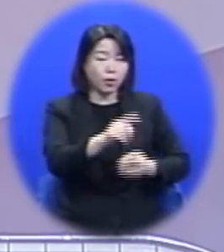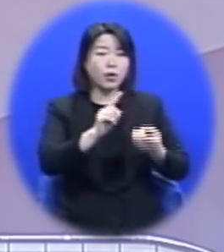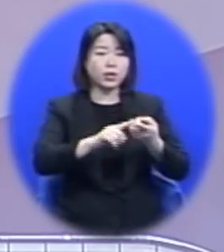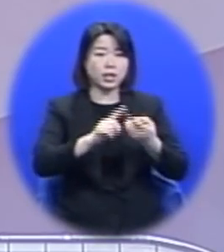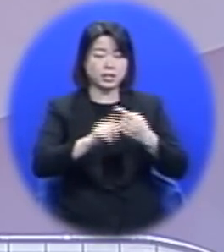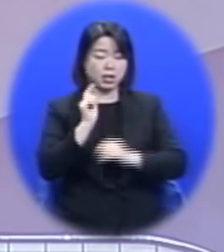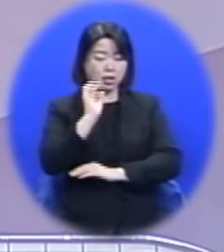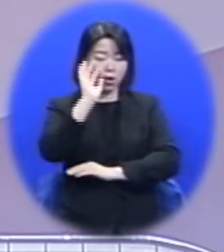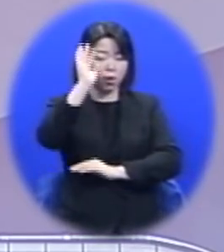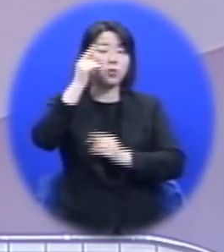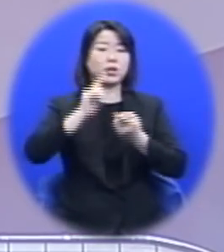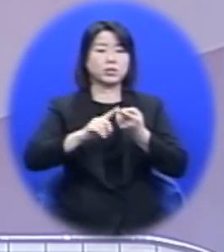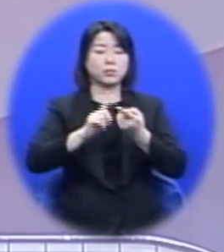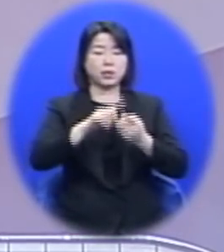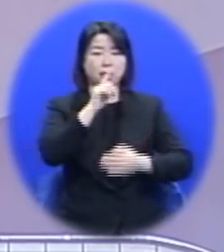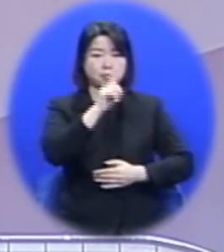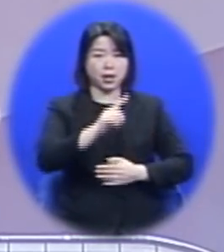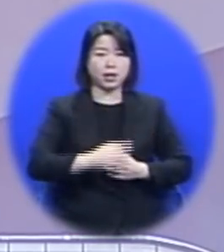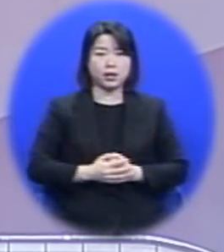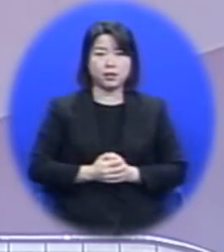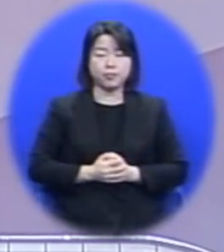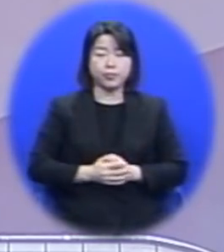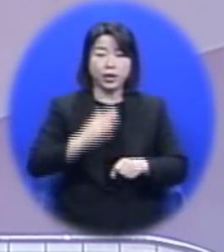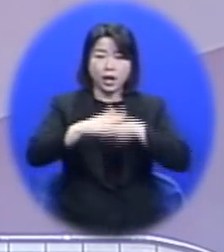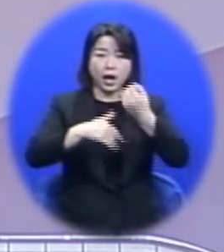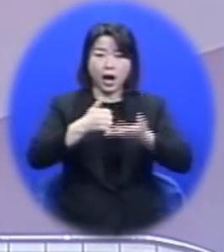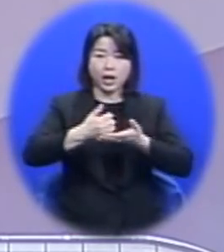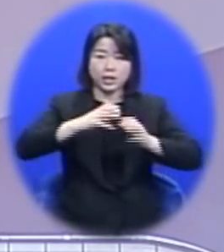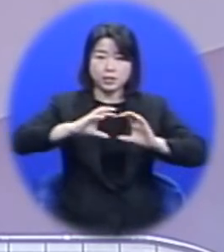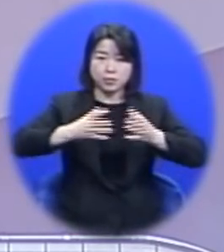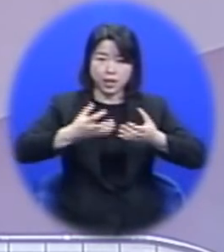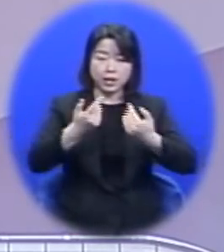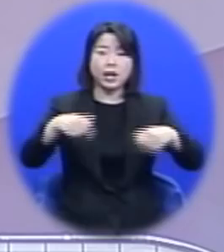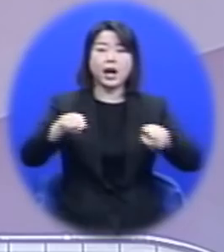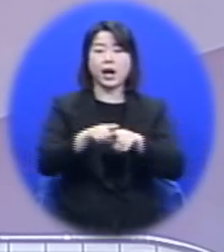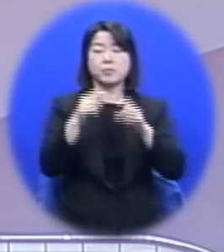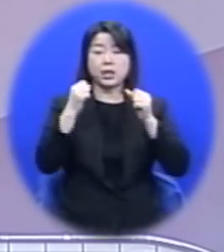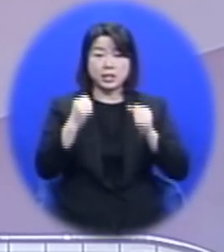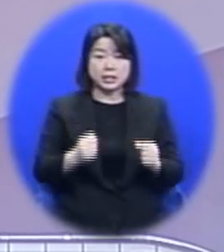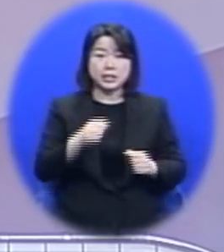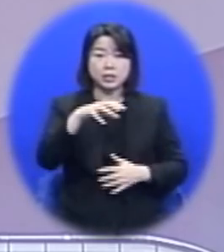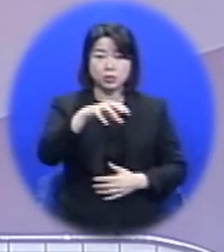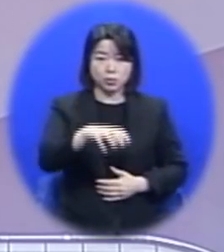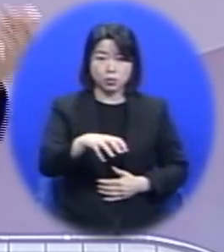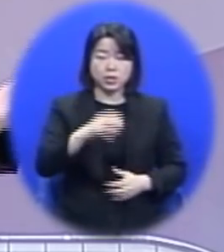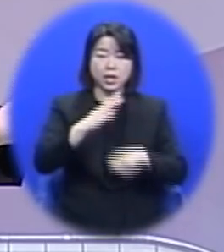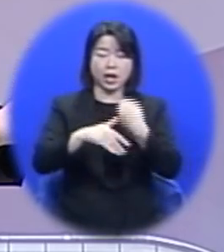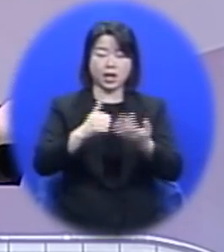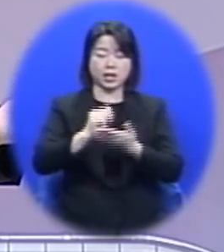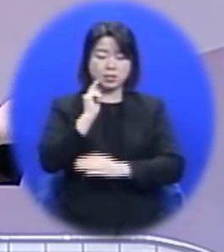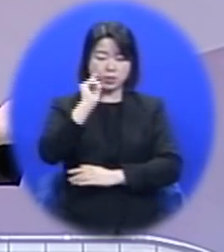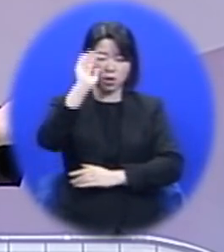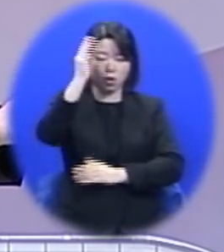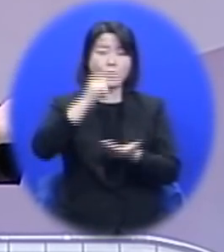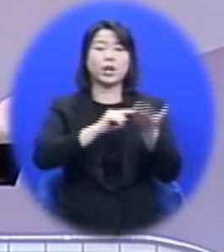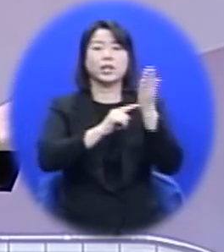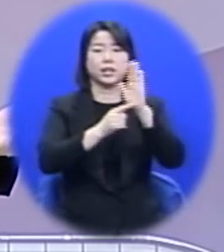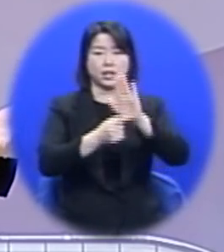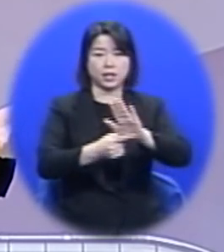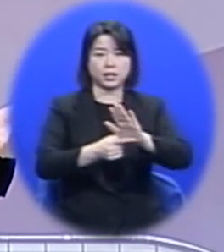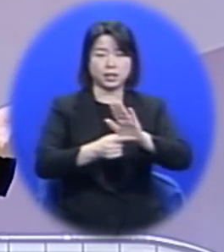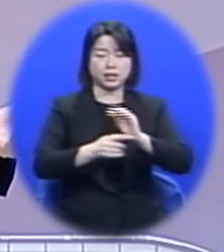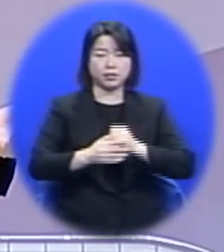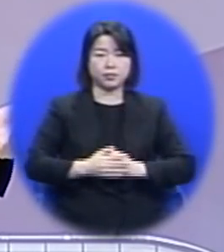영광스럽다고 말한다. 하나님의 나라에, 하나님이 함께 하시는 곳에는 하나님의 영광이 나타납니다.